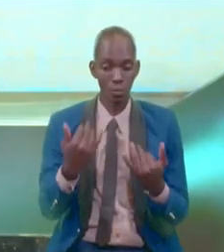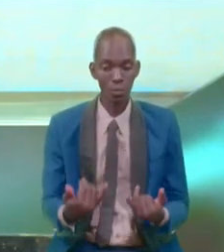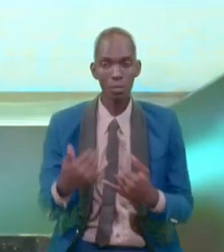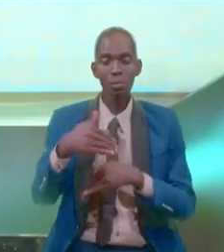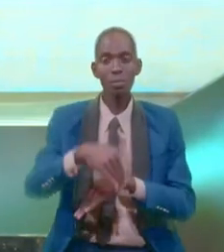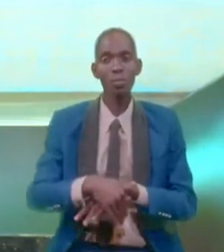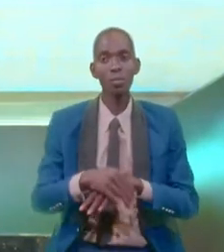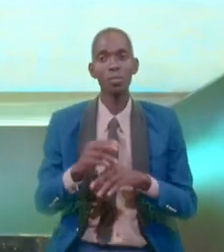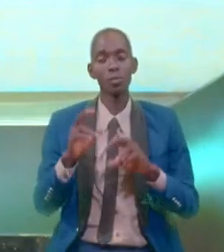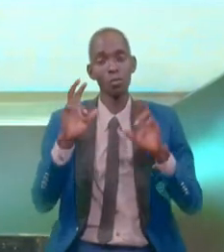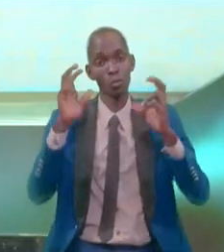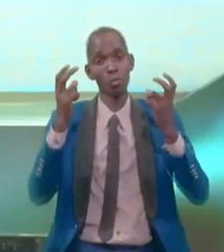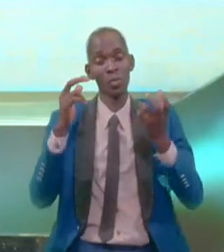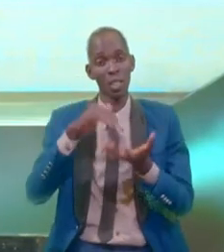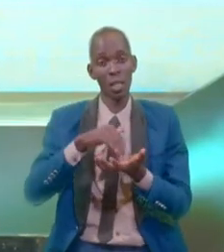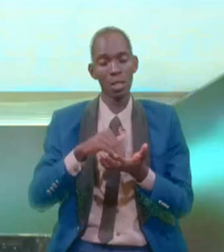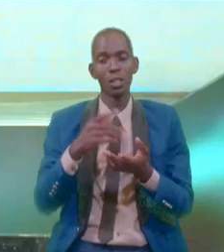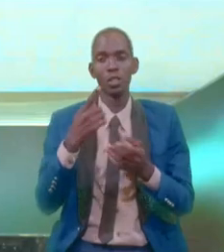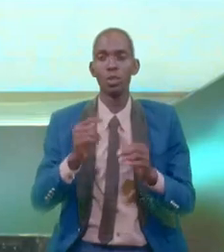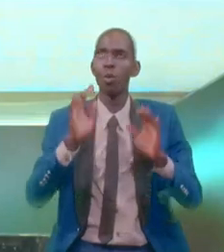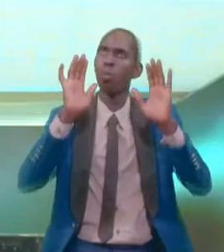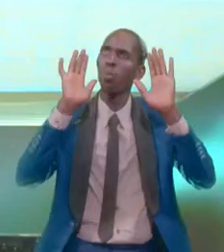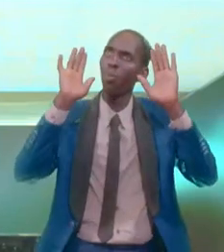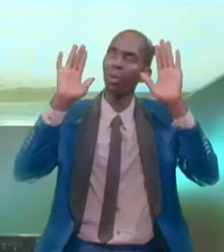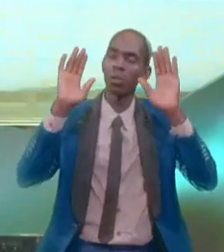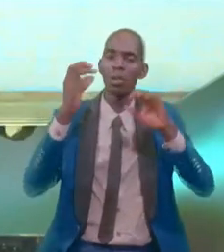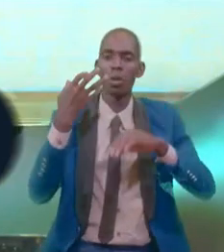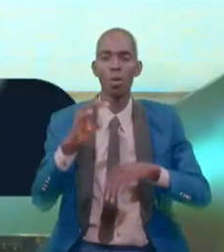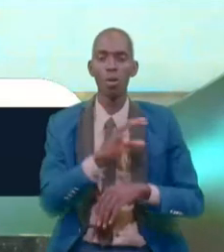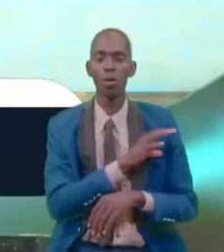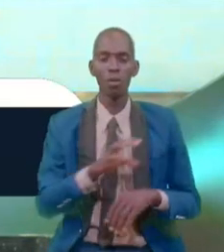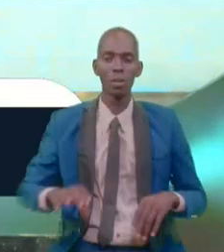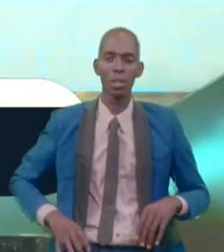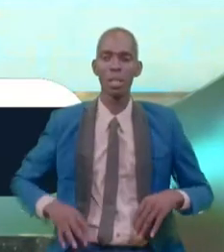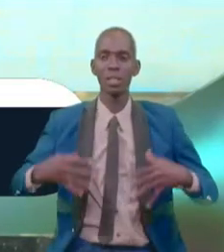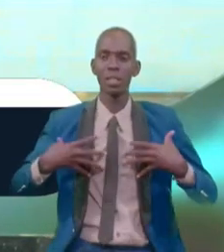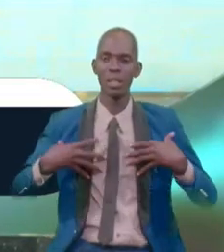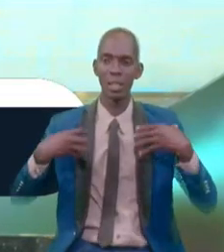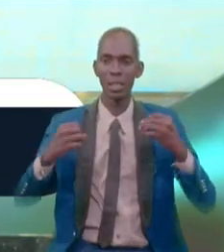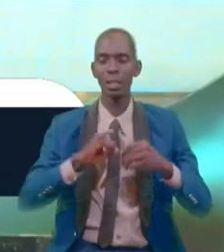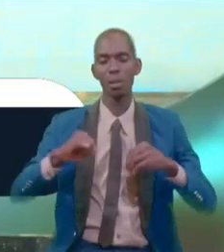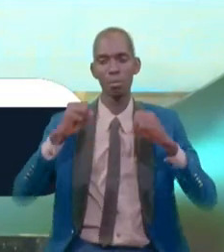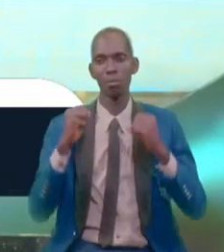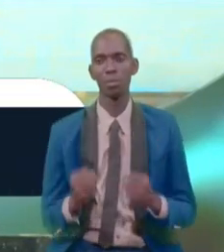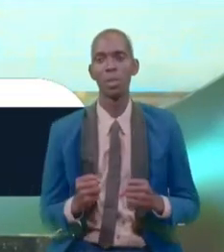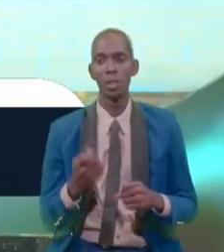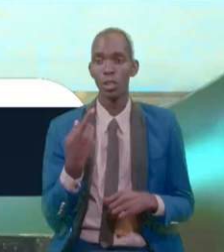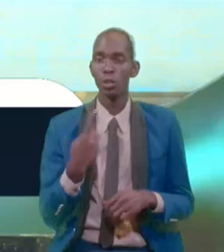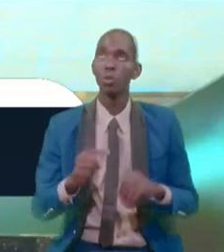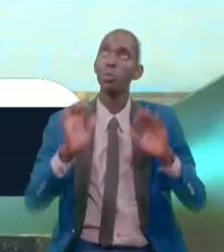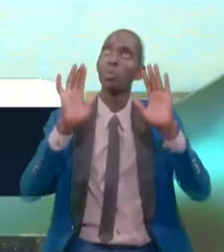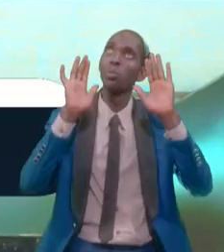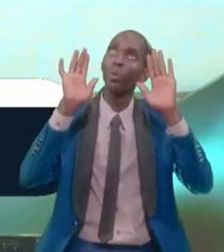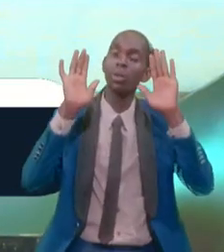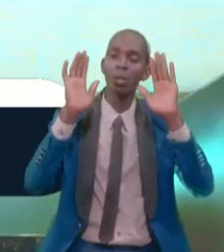soir, je vous parle des merveilles de la puissance de guérison de Christ. Les